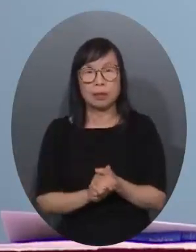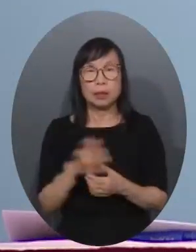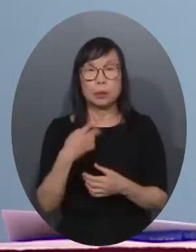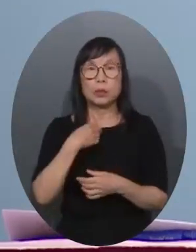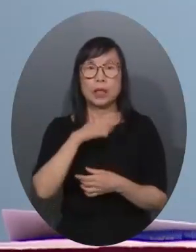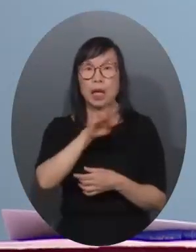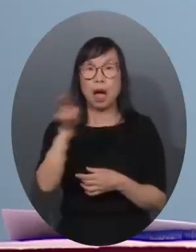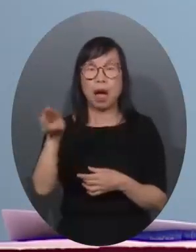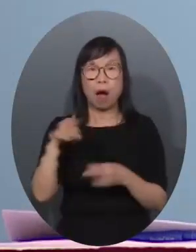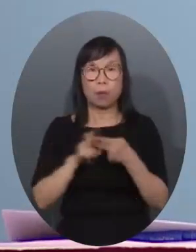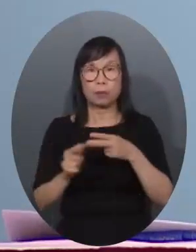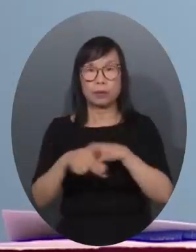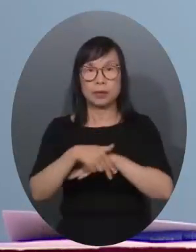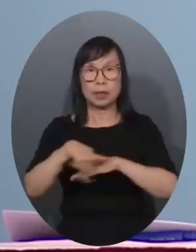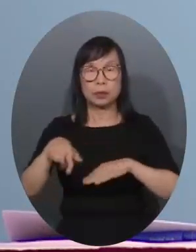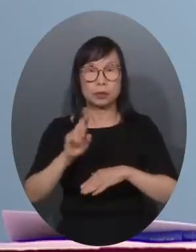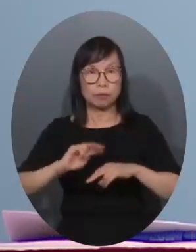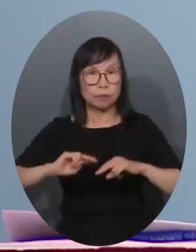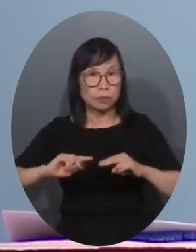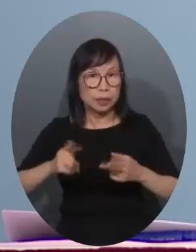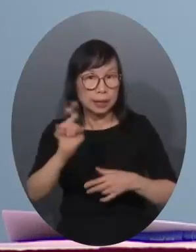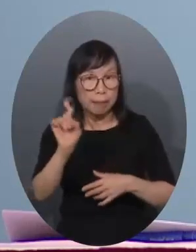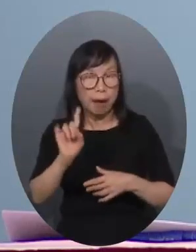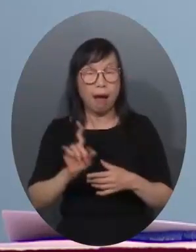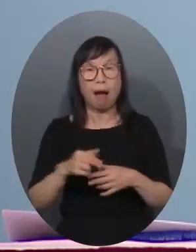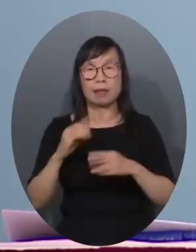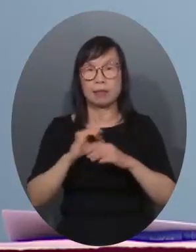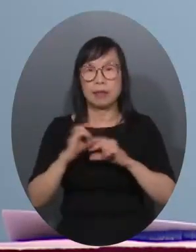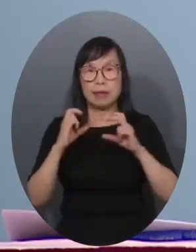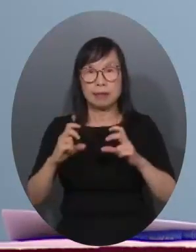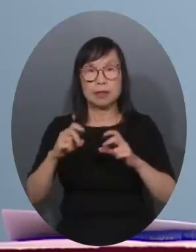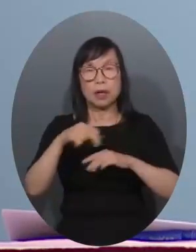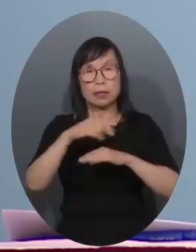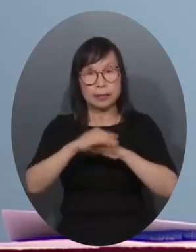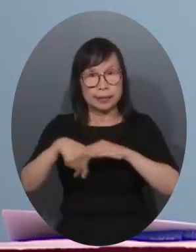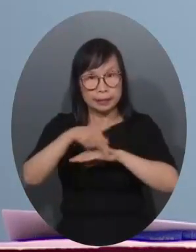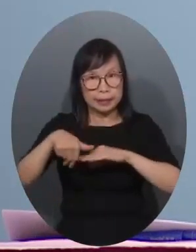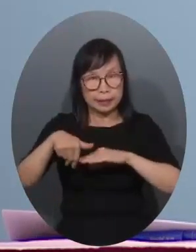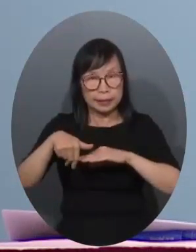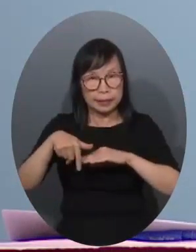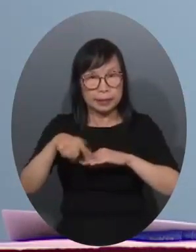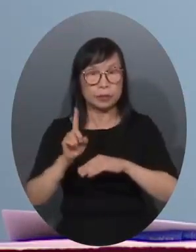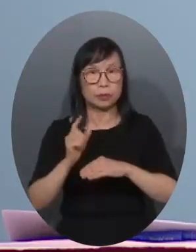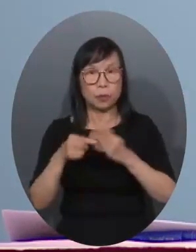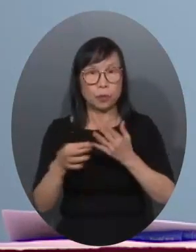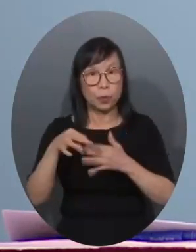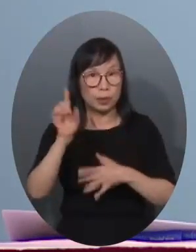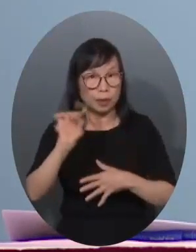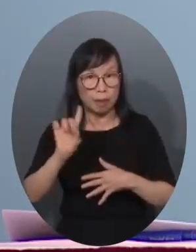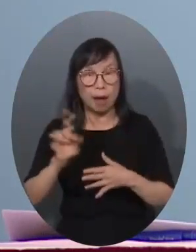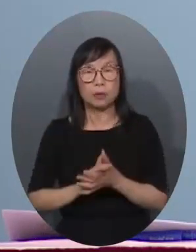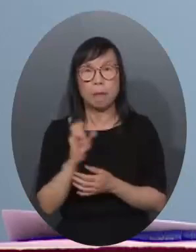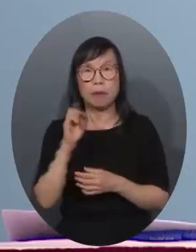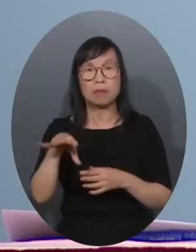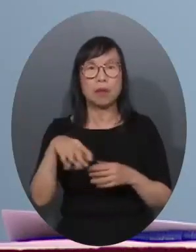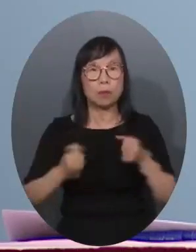我哋工程嘅進展啦，同埋我哋喺車廠設施重置嘅進度。咁至於你問到車位